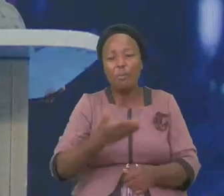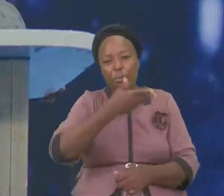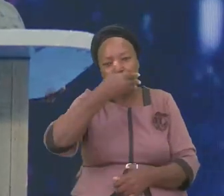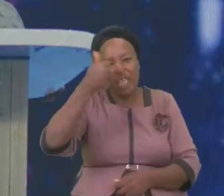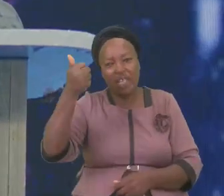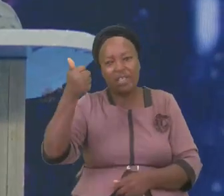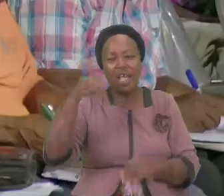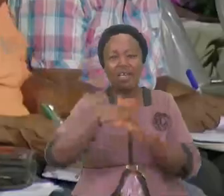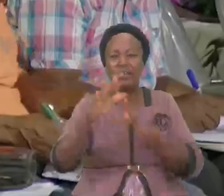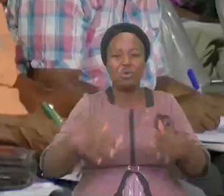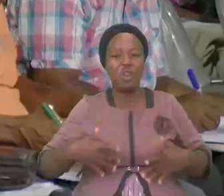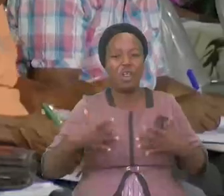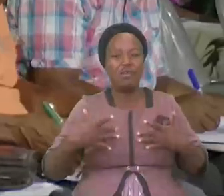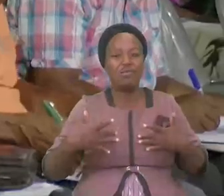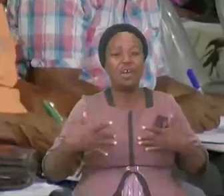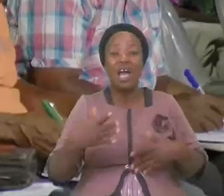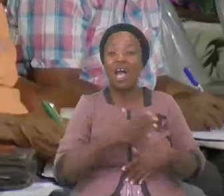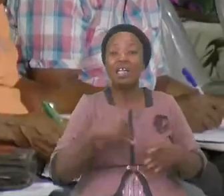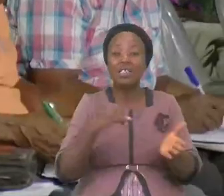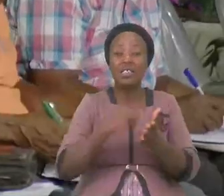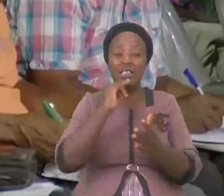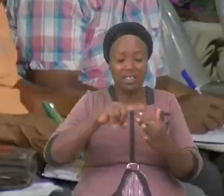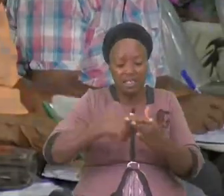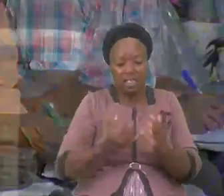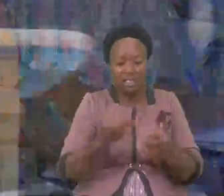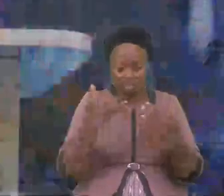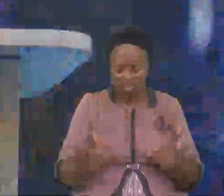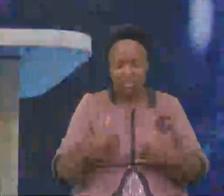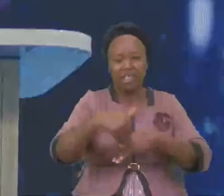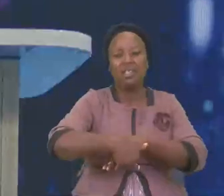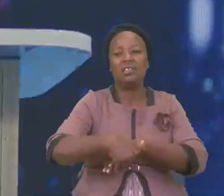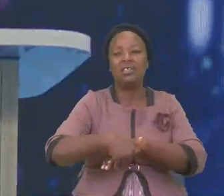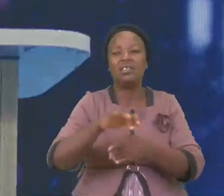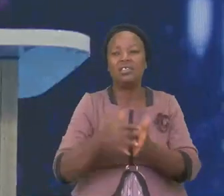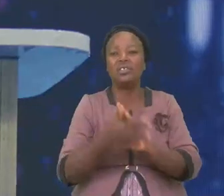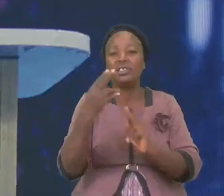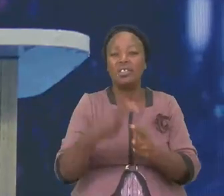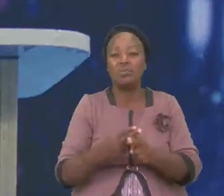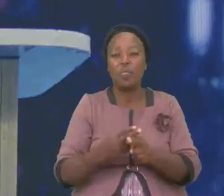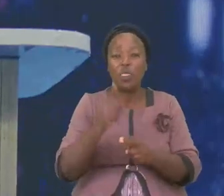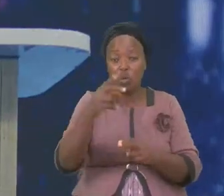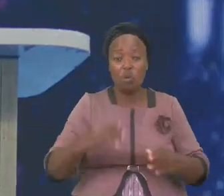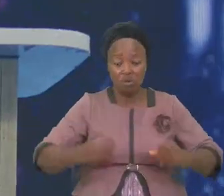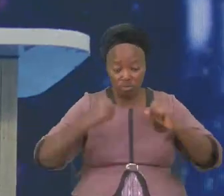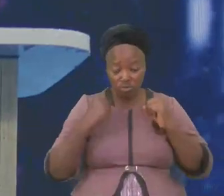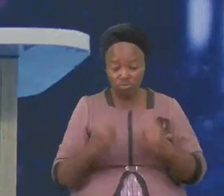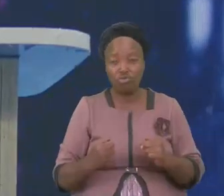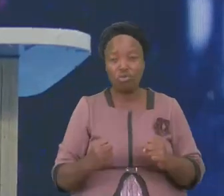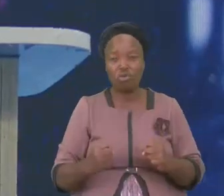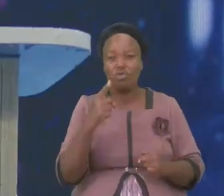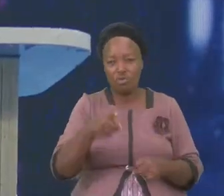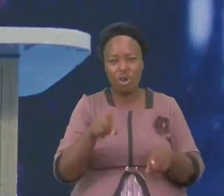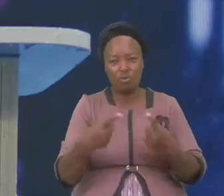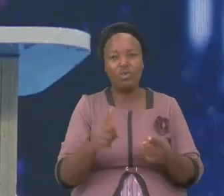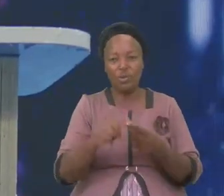toutes choses littéralement meilleures dans votre vie. Et ça commence ce soir. Tu es en bonne santé, les